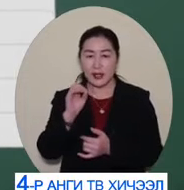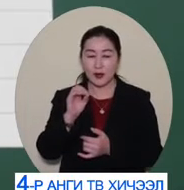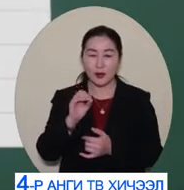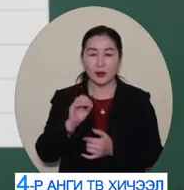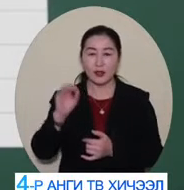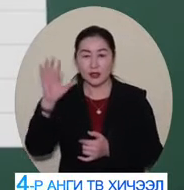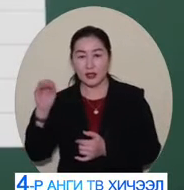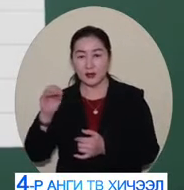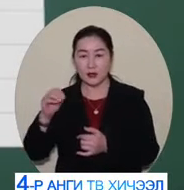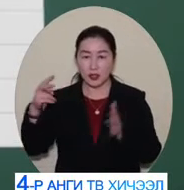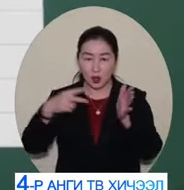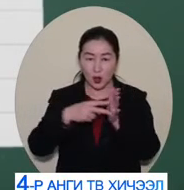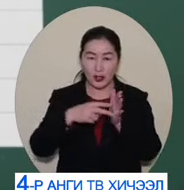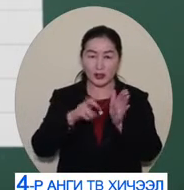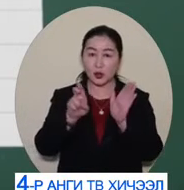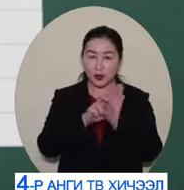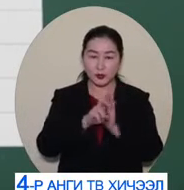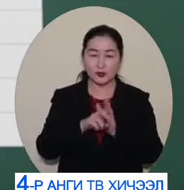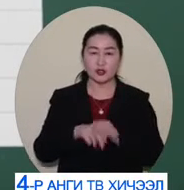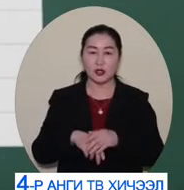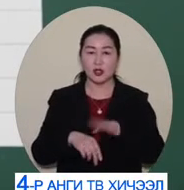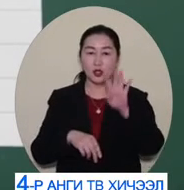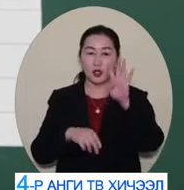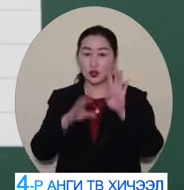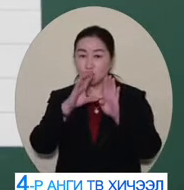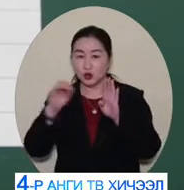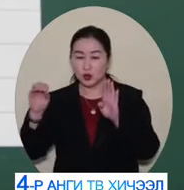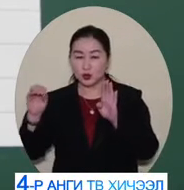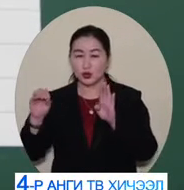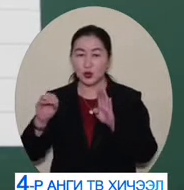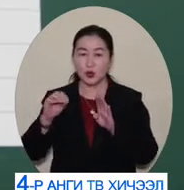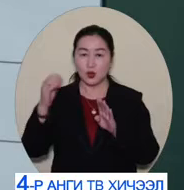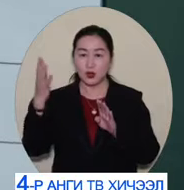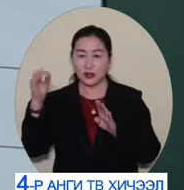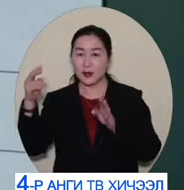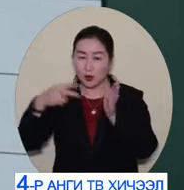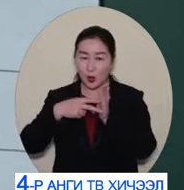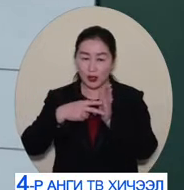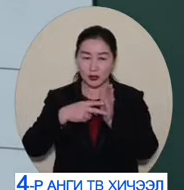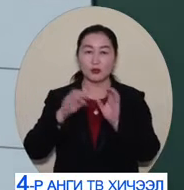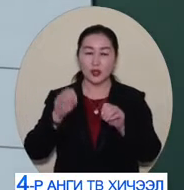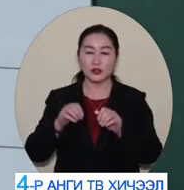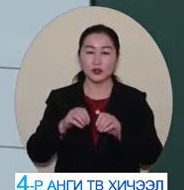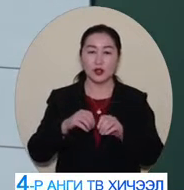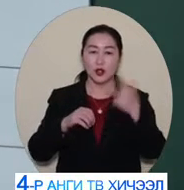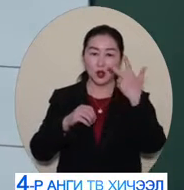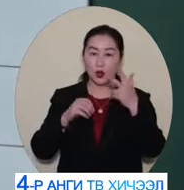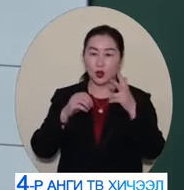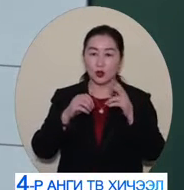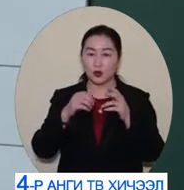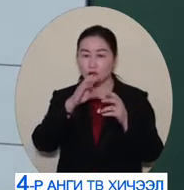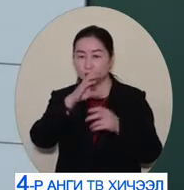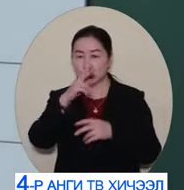өндөр. За тэгвэл 50-50 дээр хуваагдах учраас энэ 50-ыг 50 дахин багасгаж бас болно. Тэгвэл бусад тоон 50-д хуваагдах уу гэдгийг